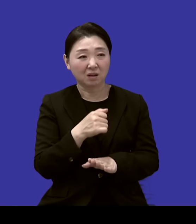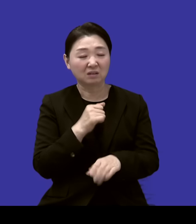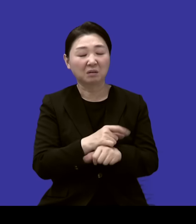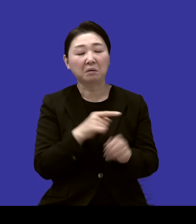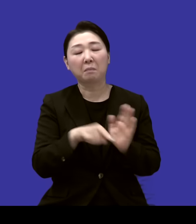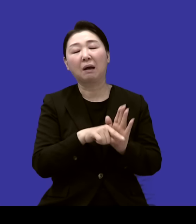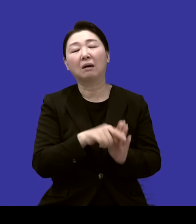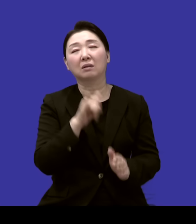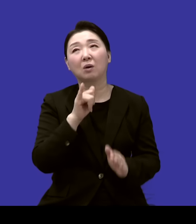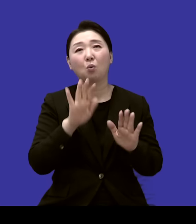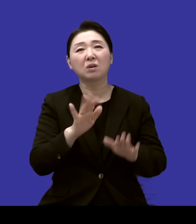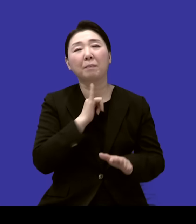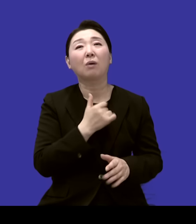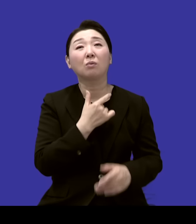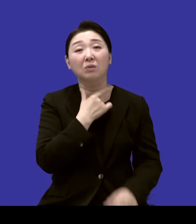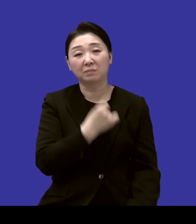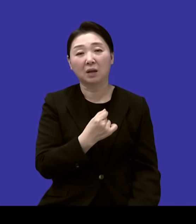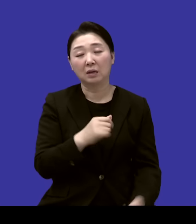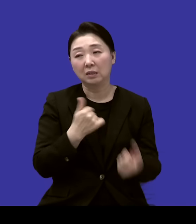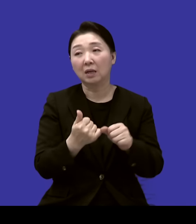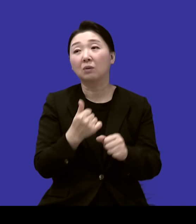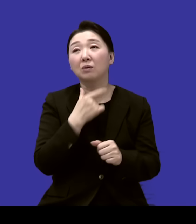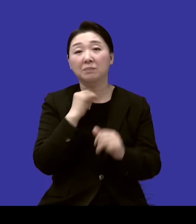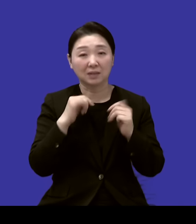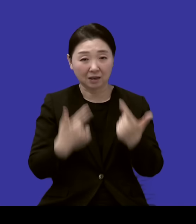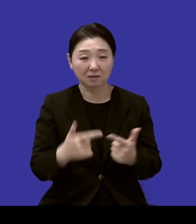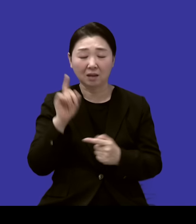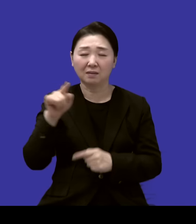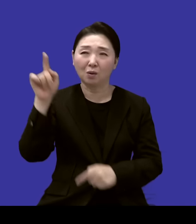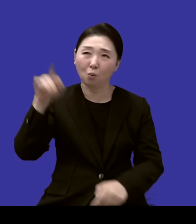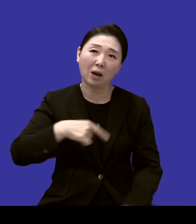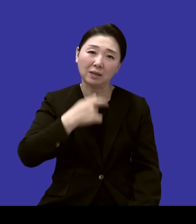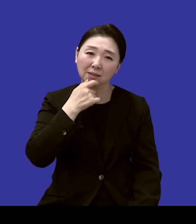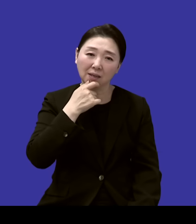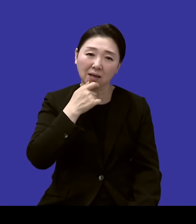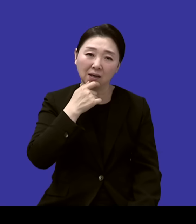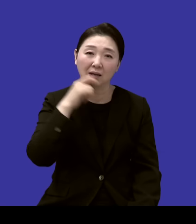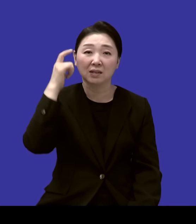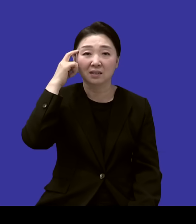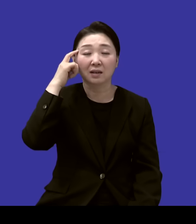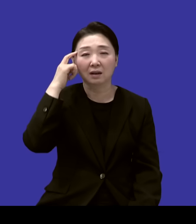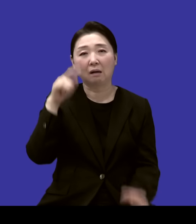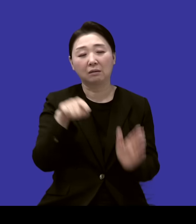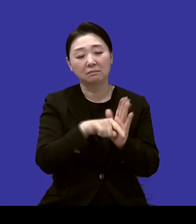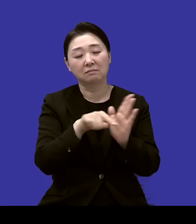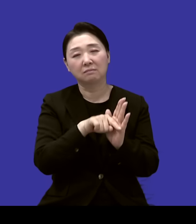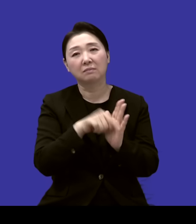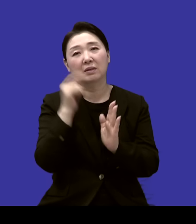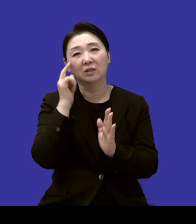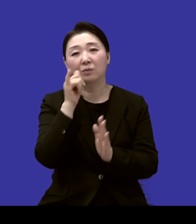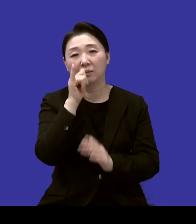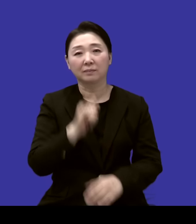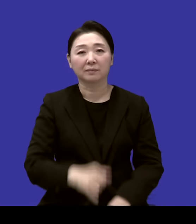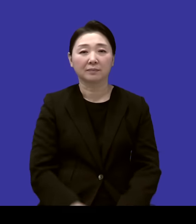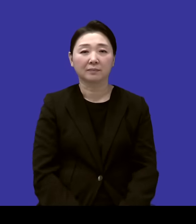막 정말 어떻게 하고 싶다. 살고 싶지 않다. 내일이 안 왔으면 좋겠다. 그렇게 비관적으로 좀 아무것도 못하고 살았던 것